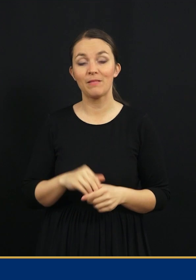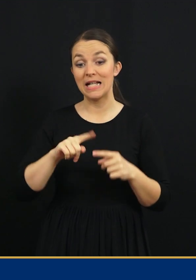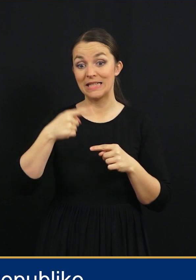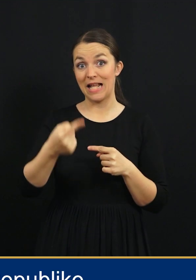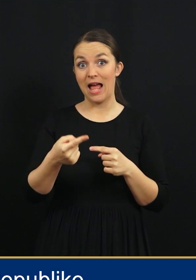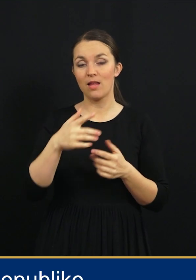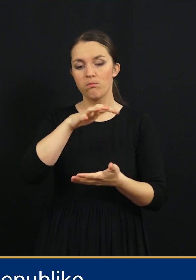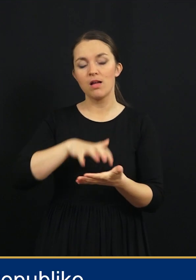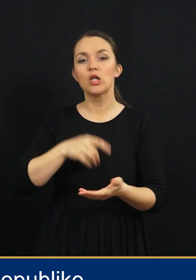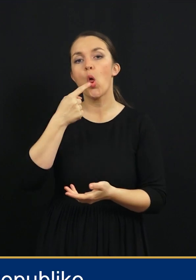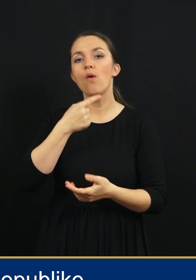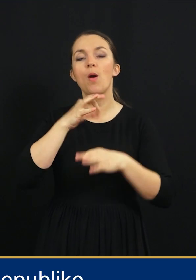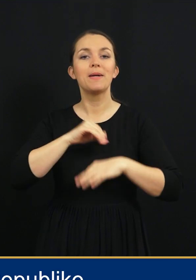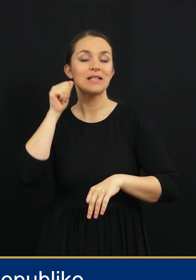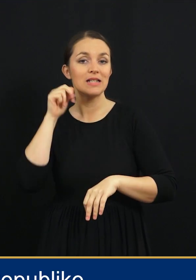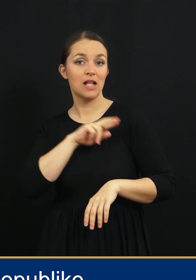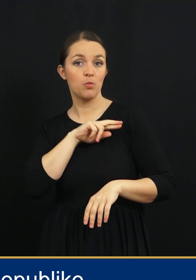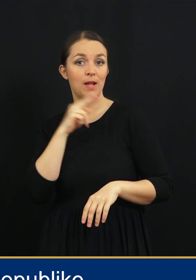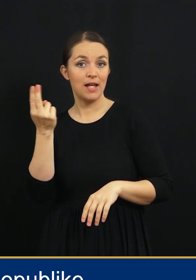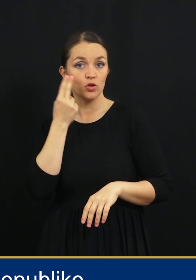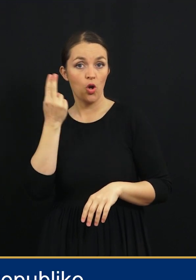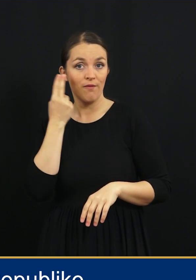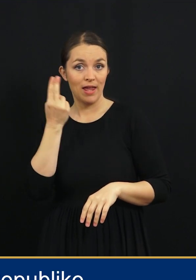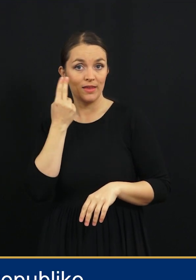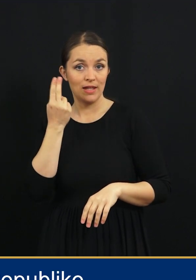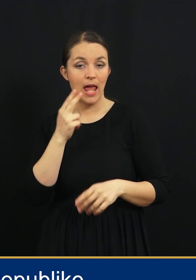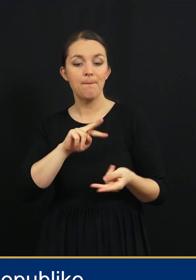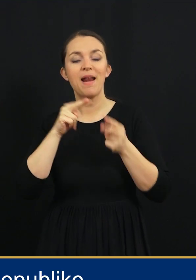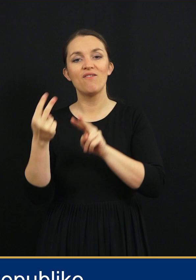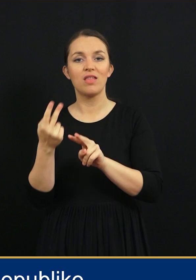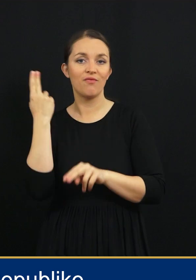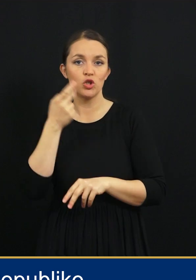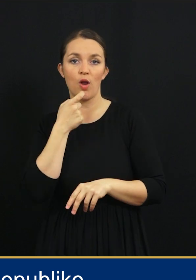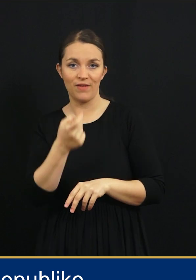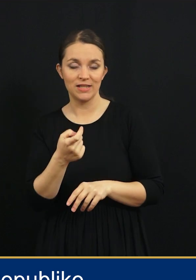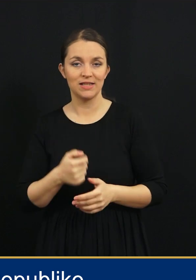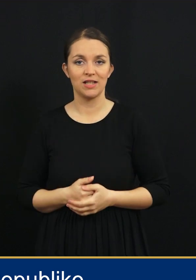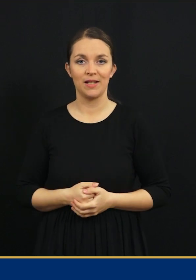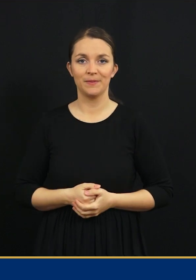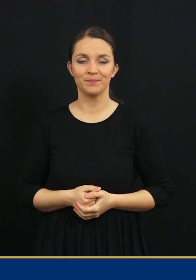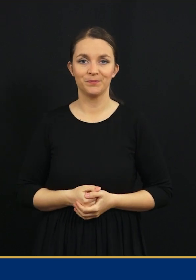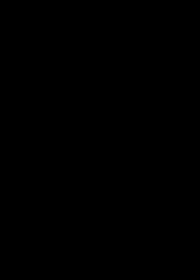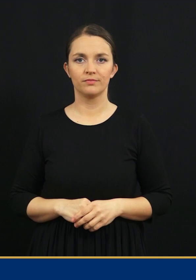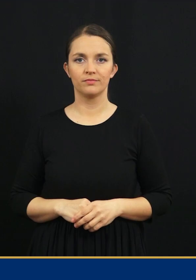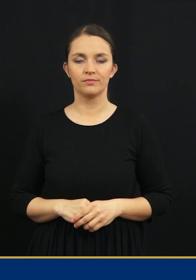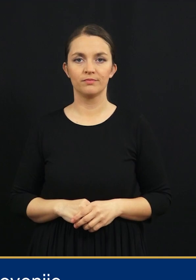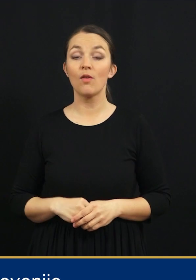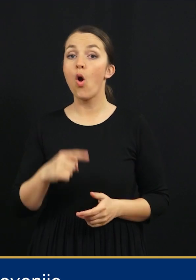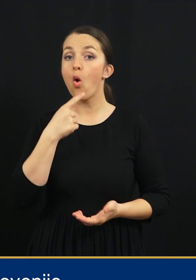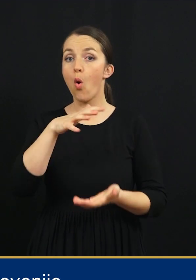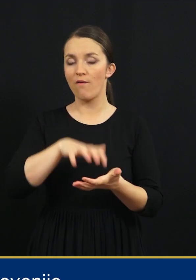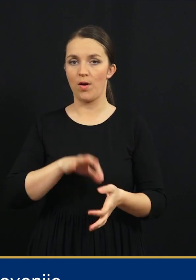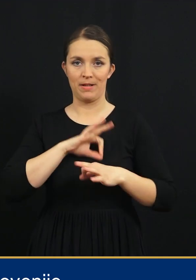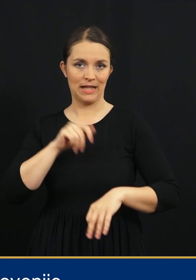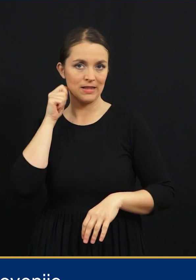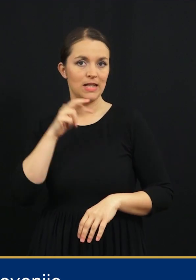Sledi besedilo govora predsednice Republike Slovenije, preveden v slovenski jezik. Govor